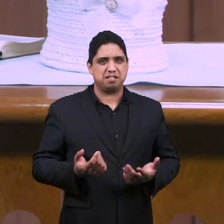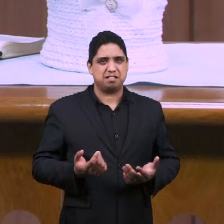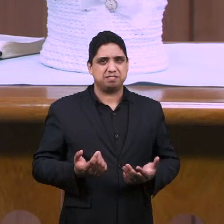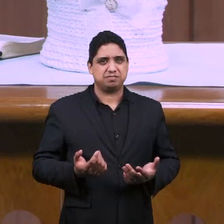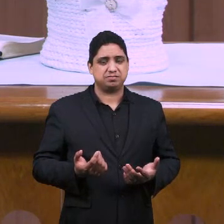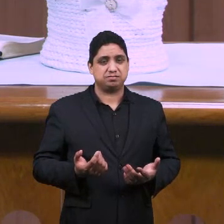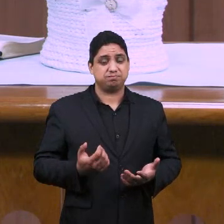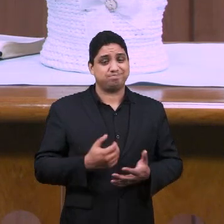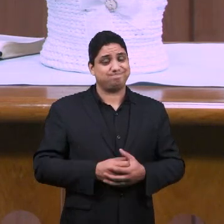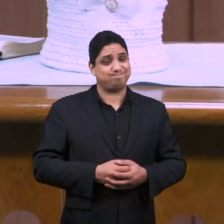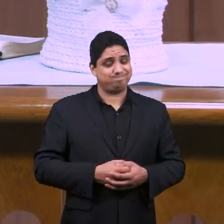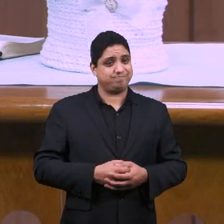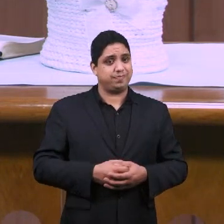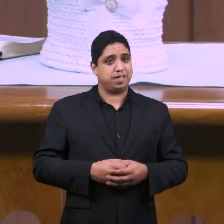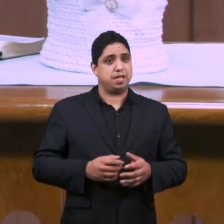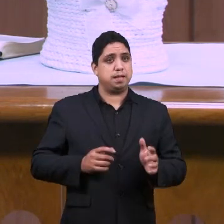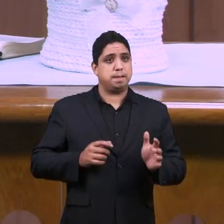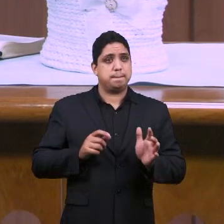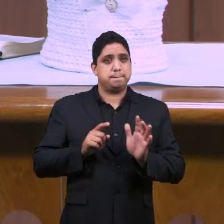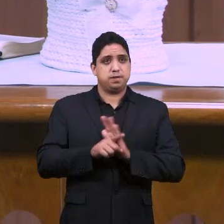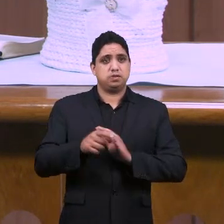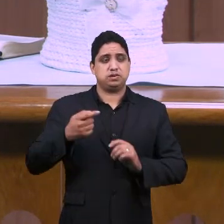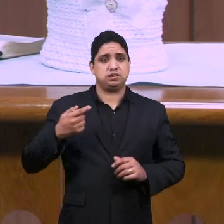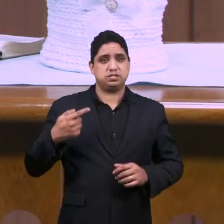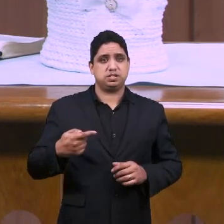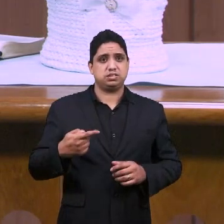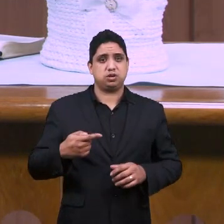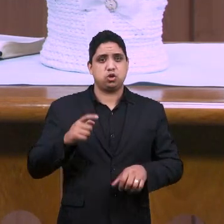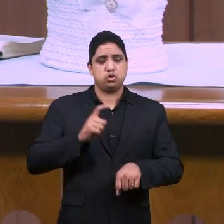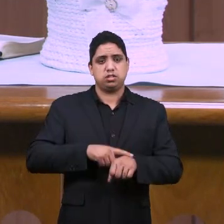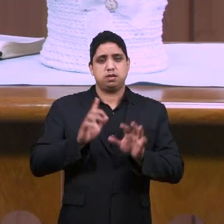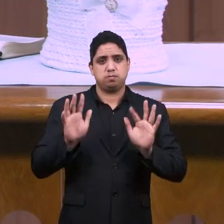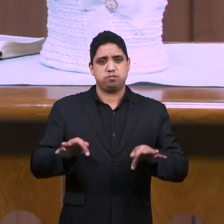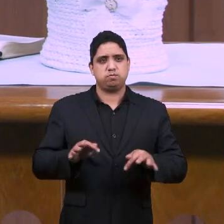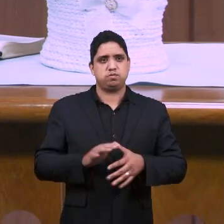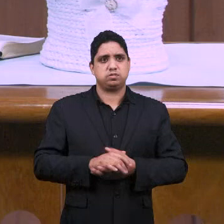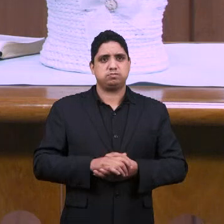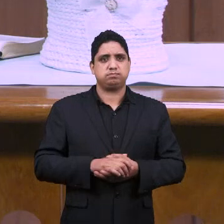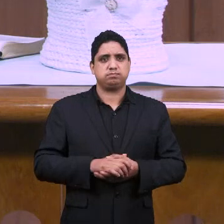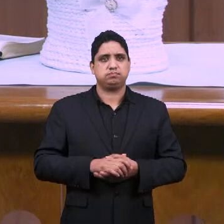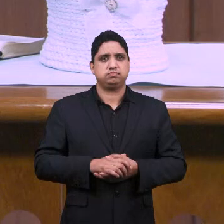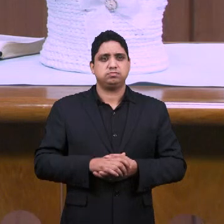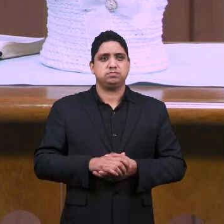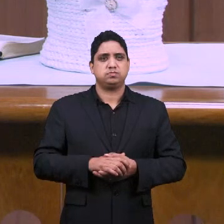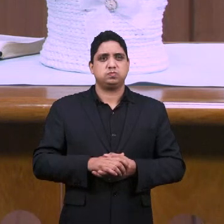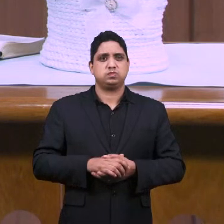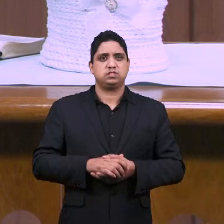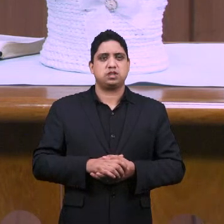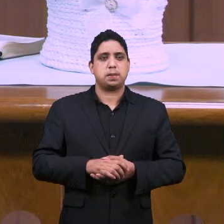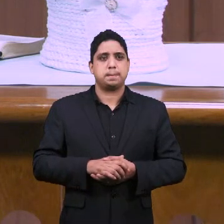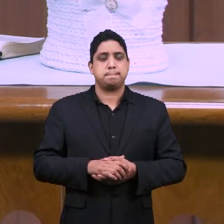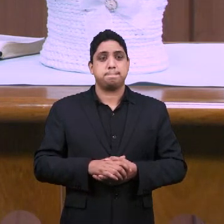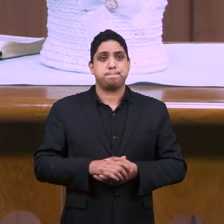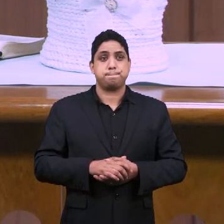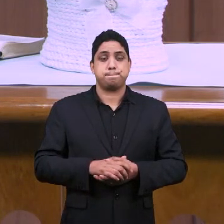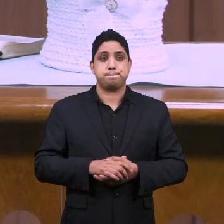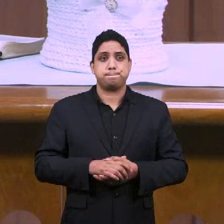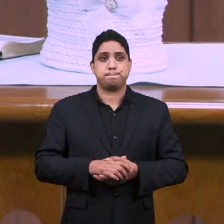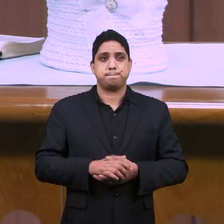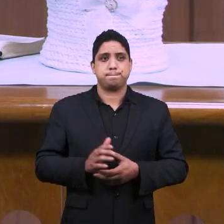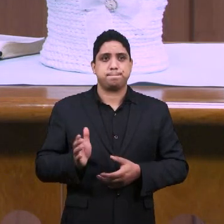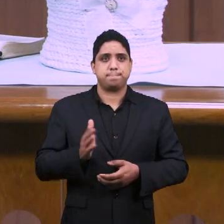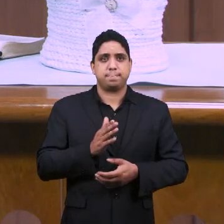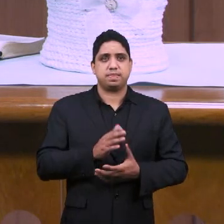Quel prix c'est celui-là? Prochaine question. Notre temps est fini, mais on passe à